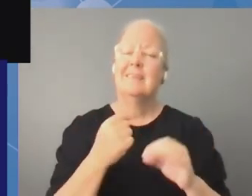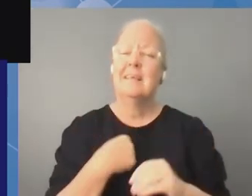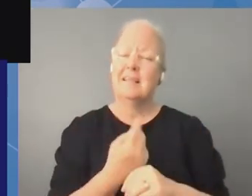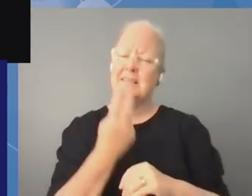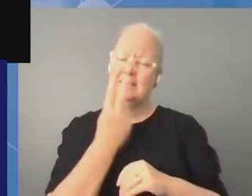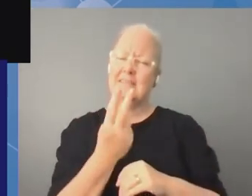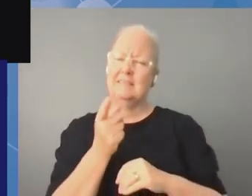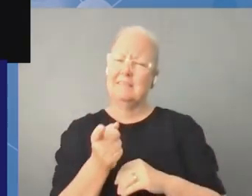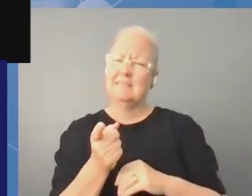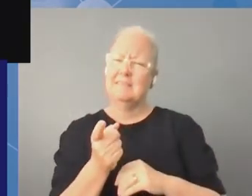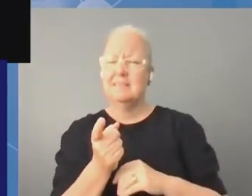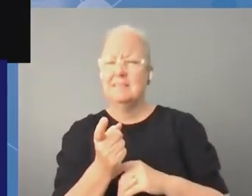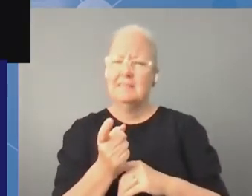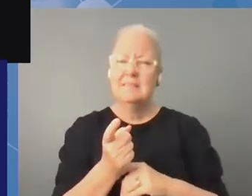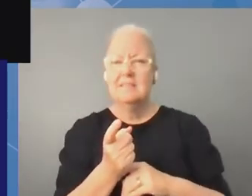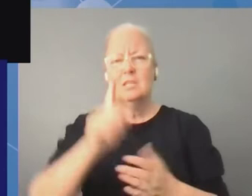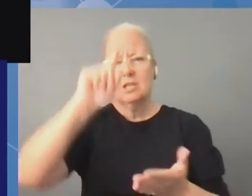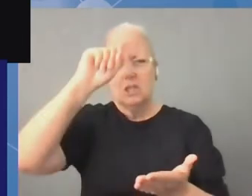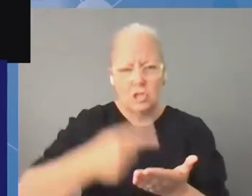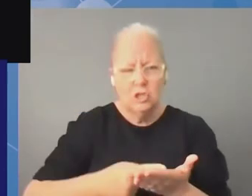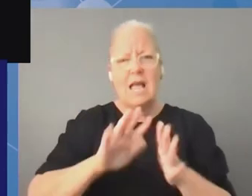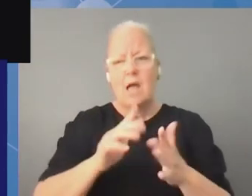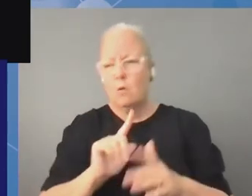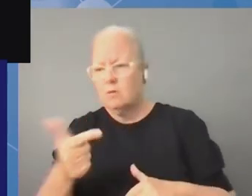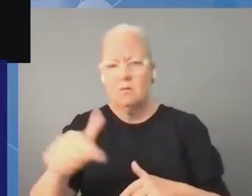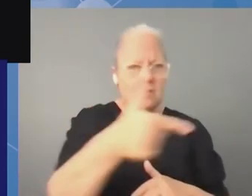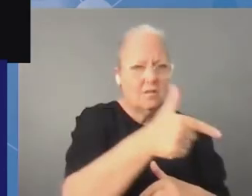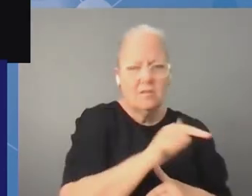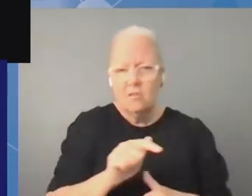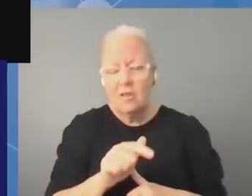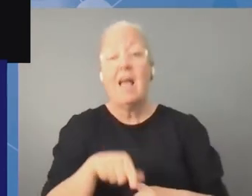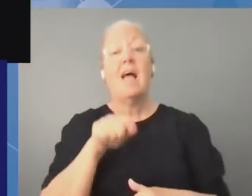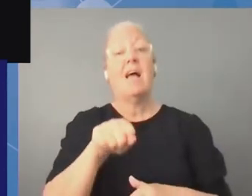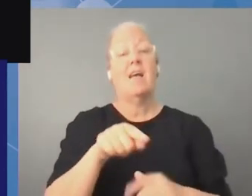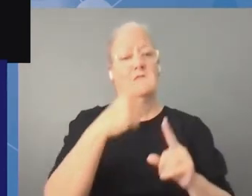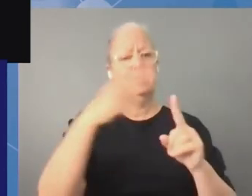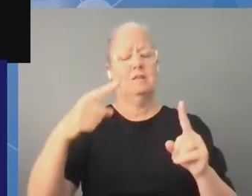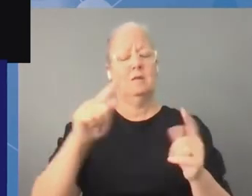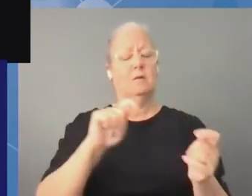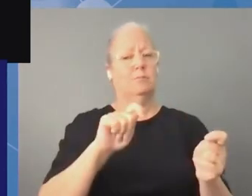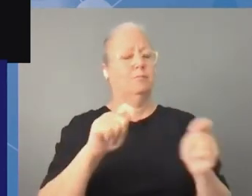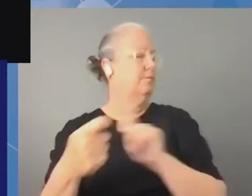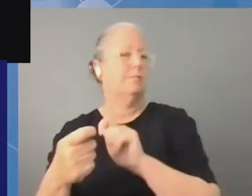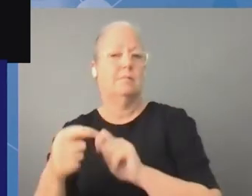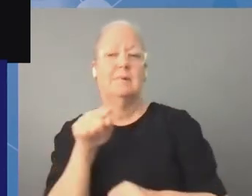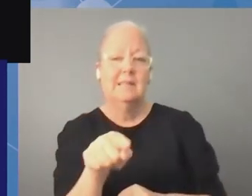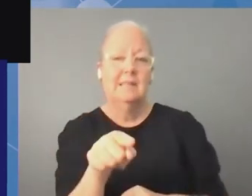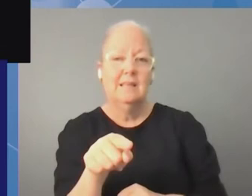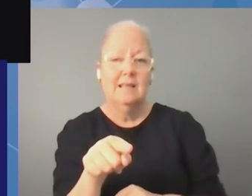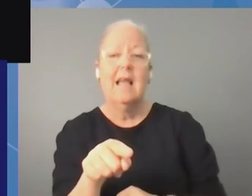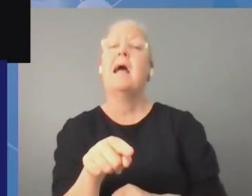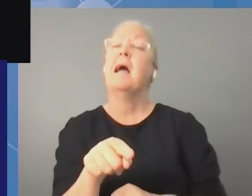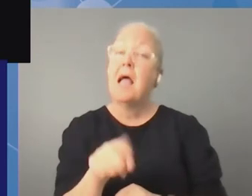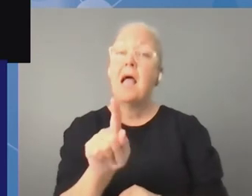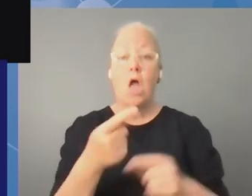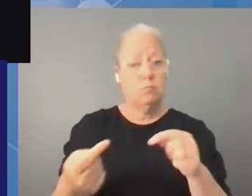定一个特征。一方面的是我们的讨论的一个质量是非常好的吧，第